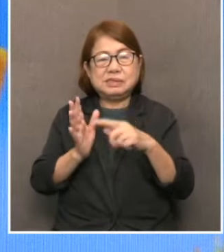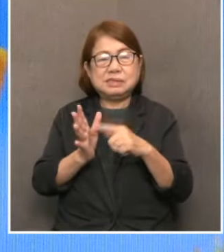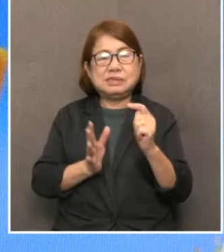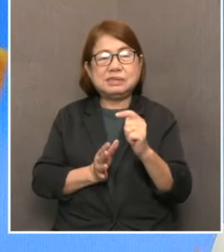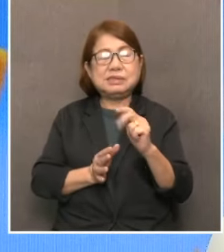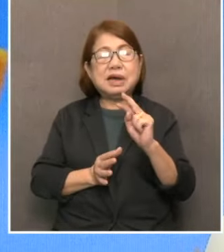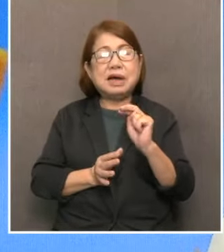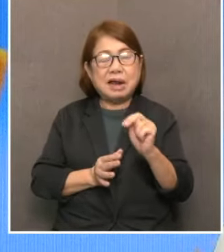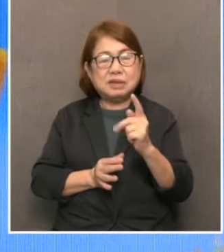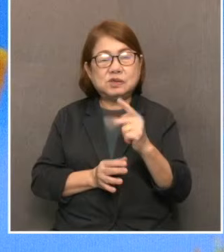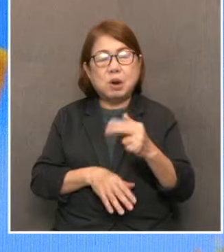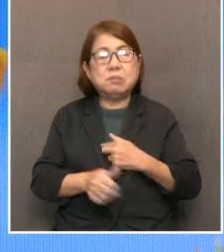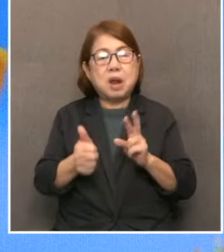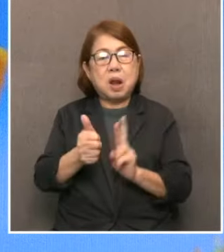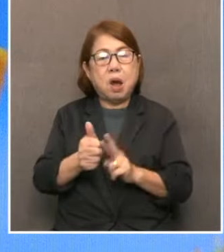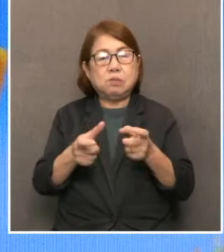อัศวทรงศักดิ์